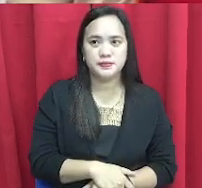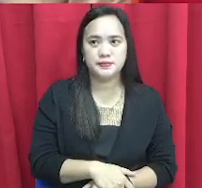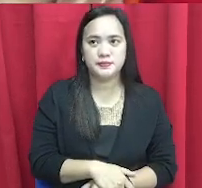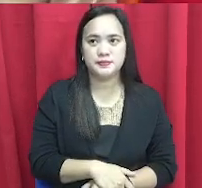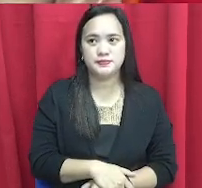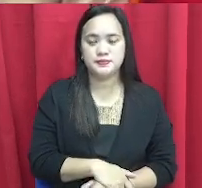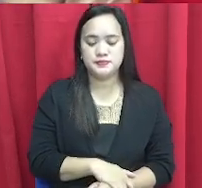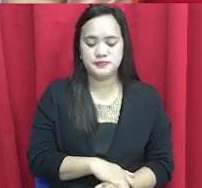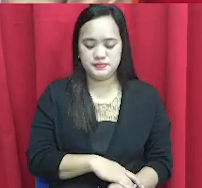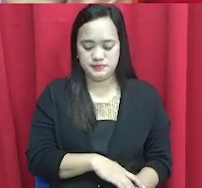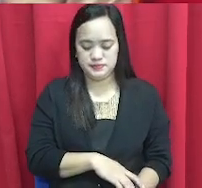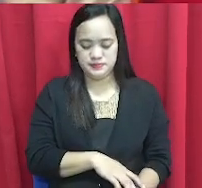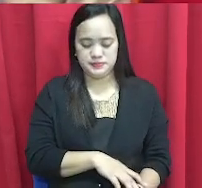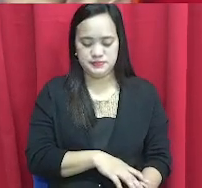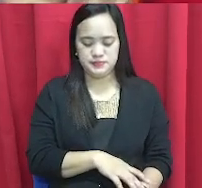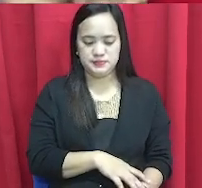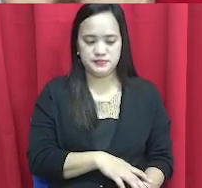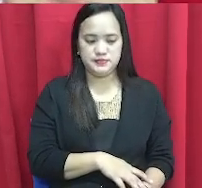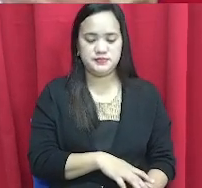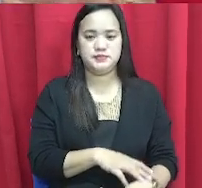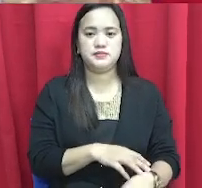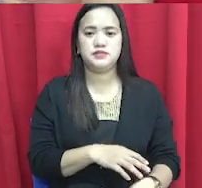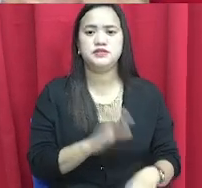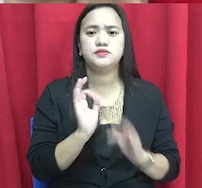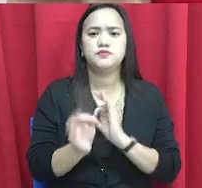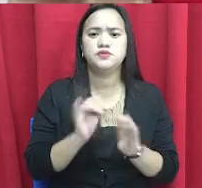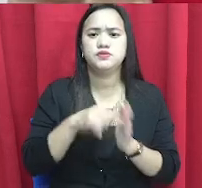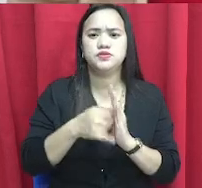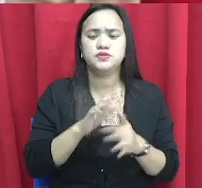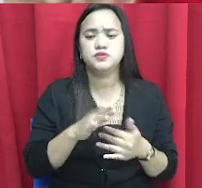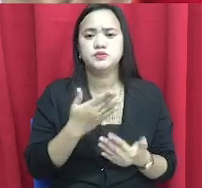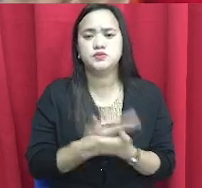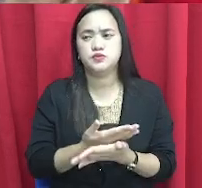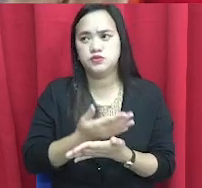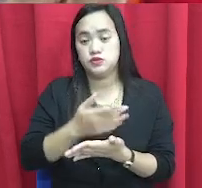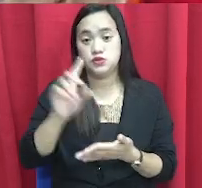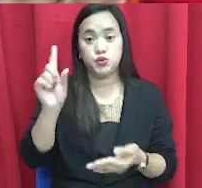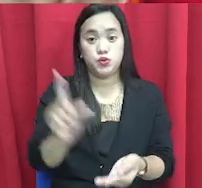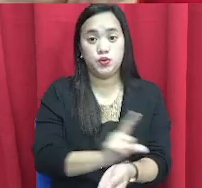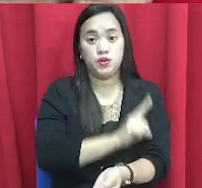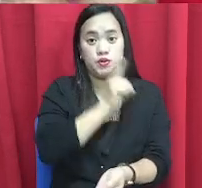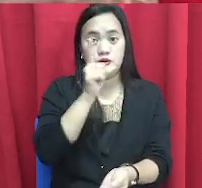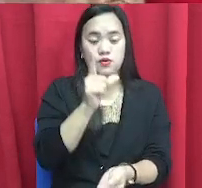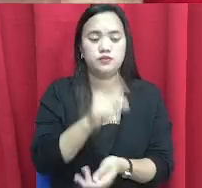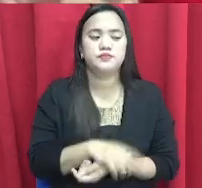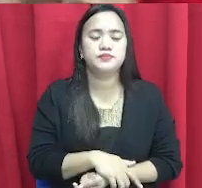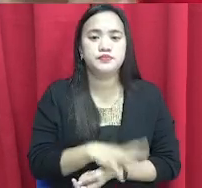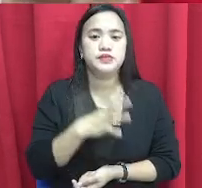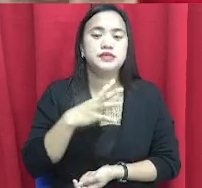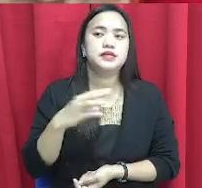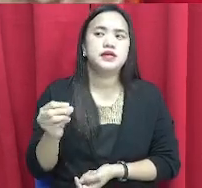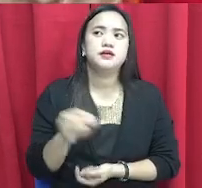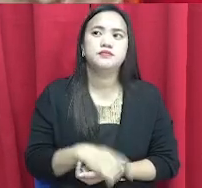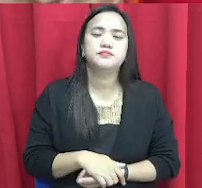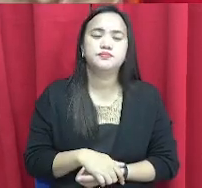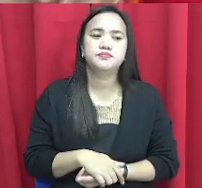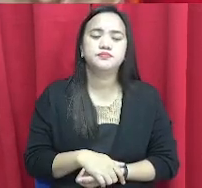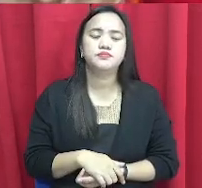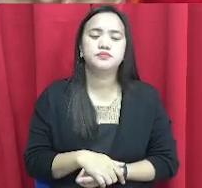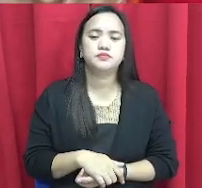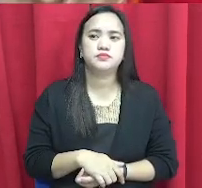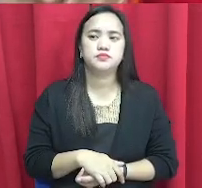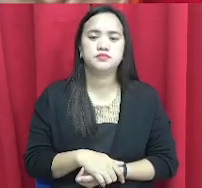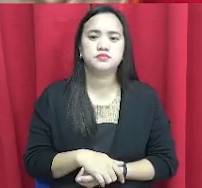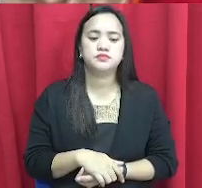nila kaya nga ah kung Ah atin pong titingnan yung haba at pa tagal sa pagpapamilya